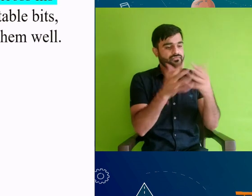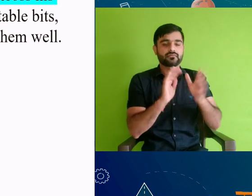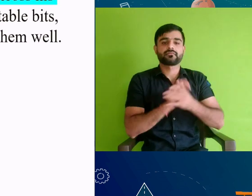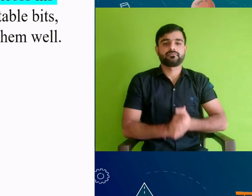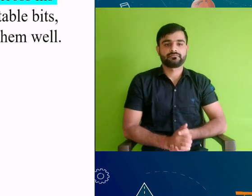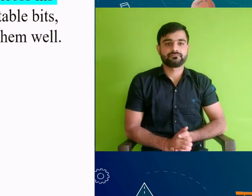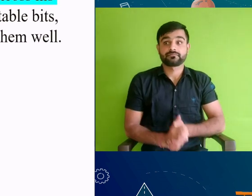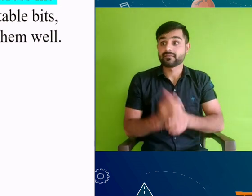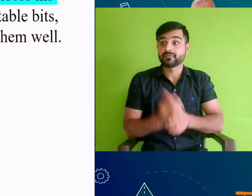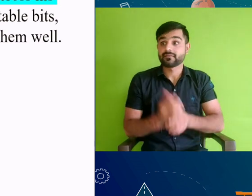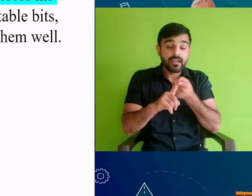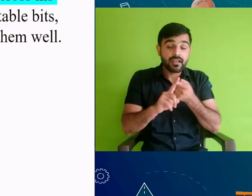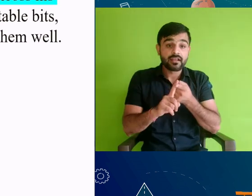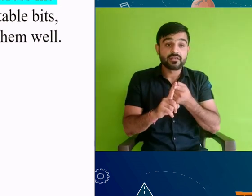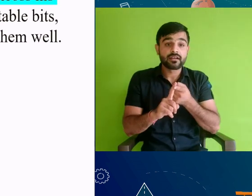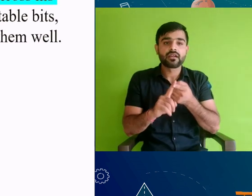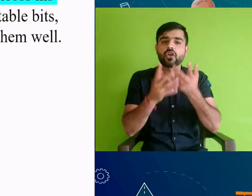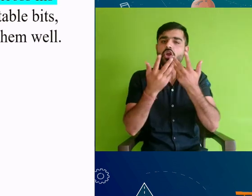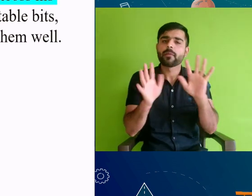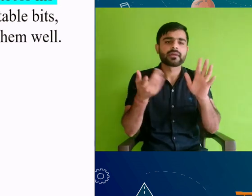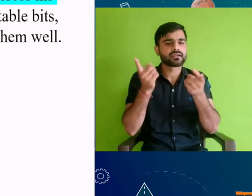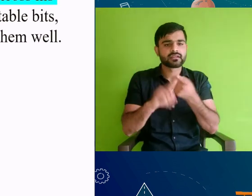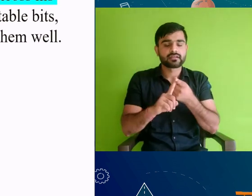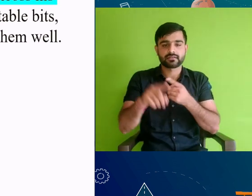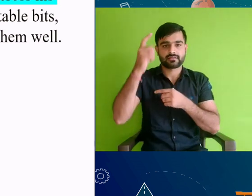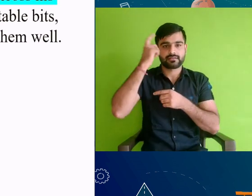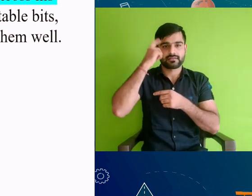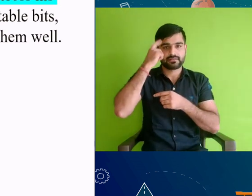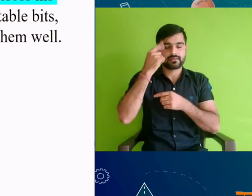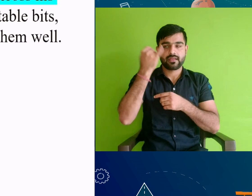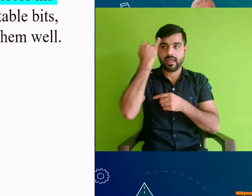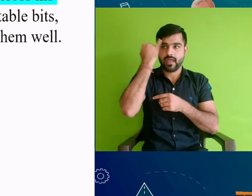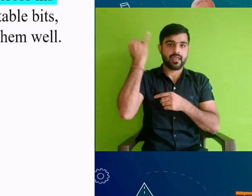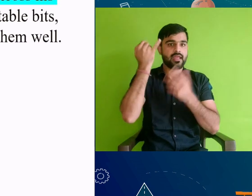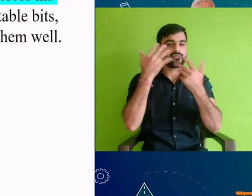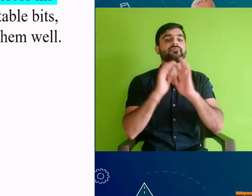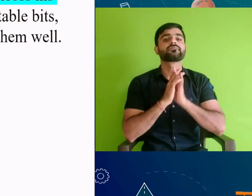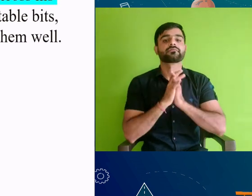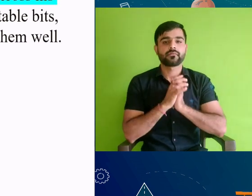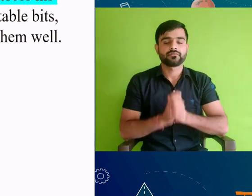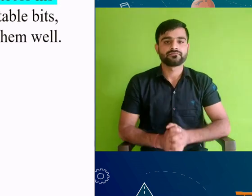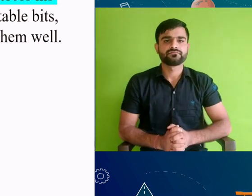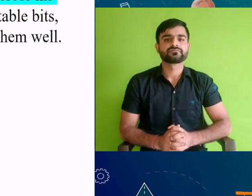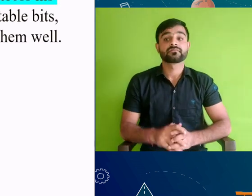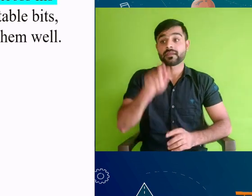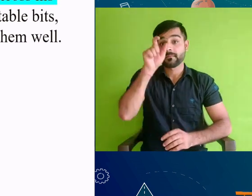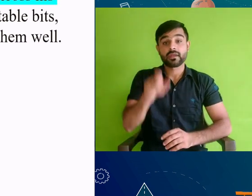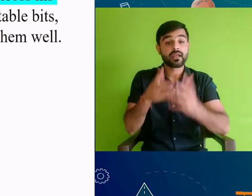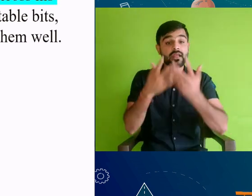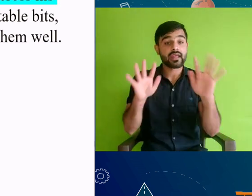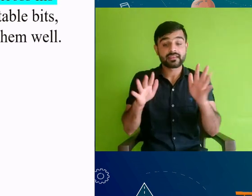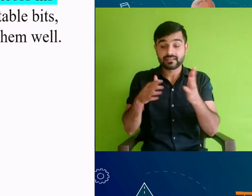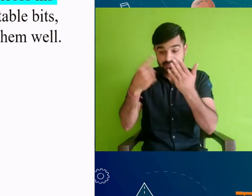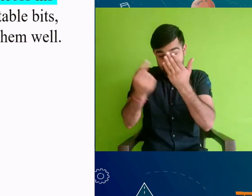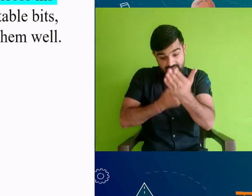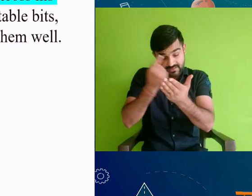Suddenly, एकदम अचानक से उनके दिमाग में एक idea आया। उन्होंने जितने भी छिलके थे उनको अच्छे